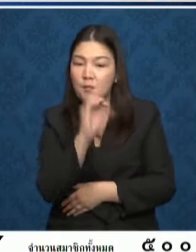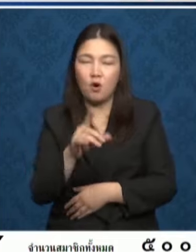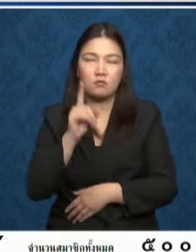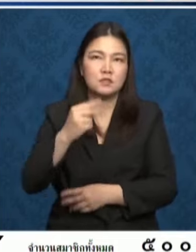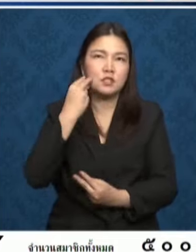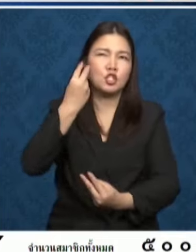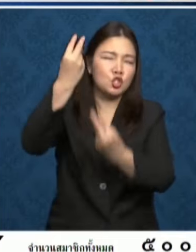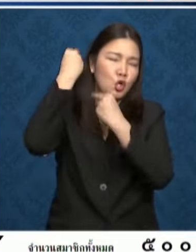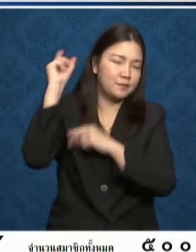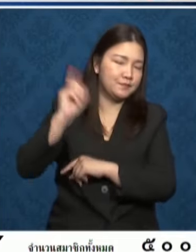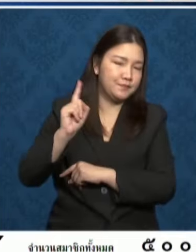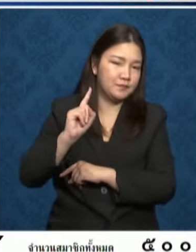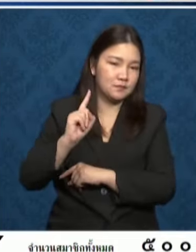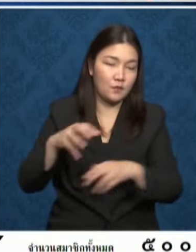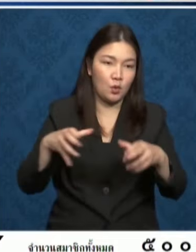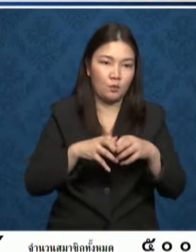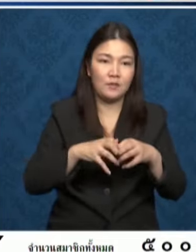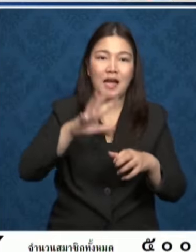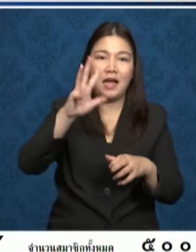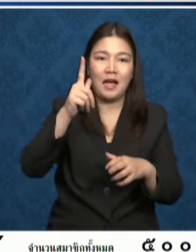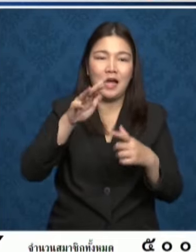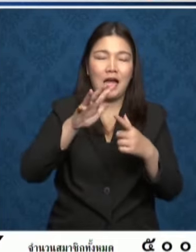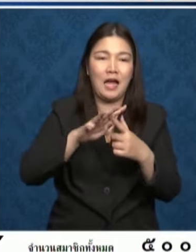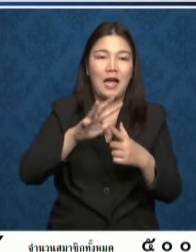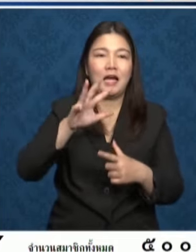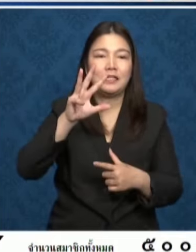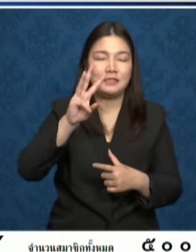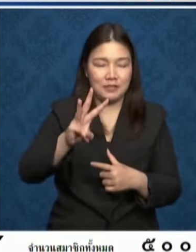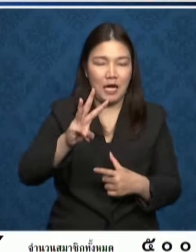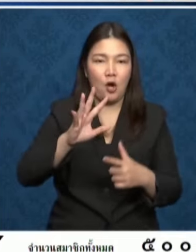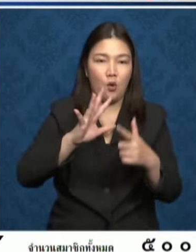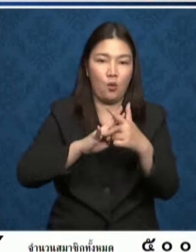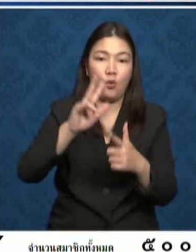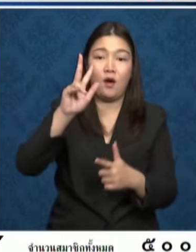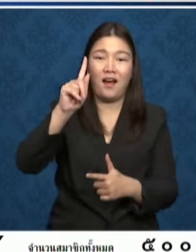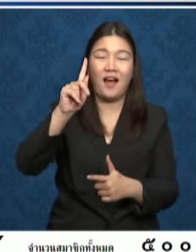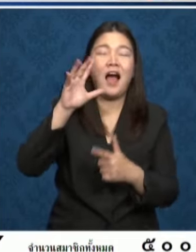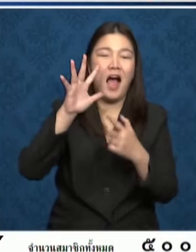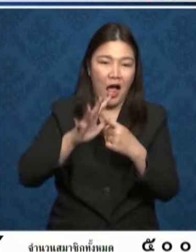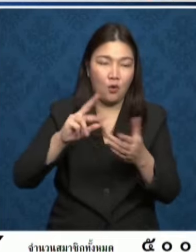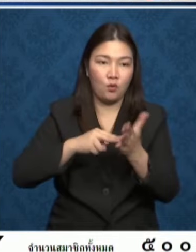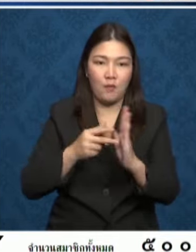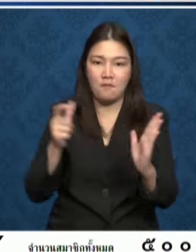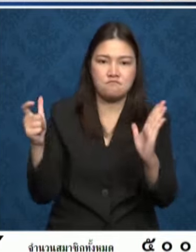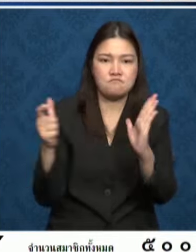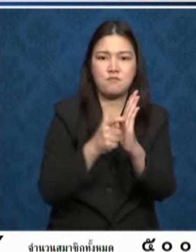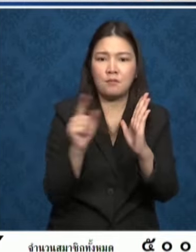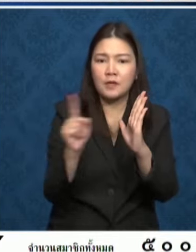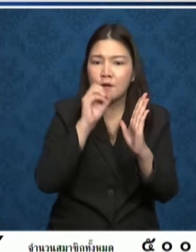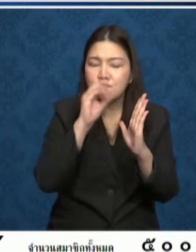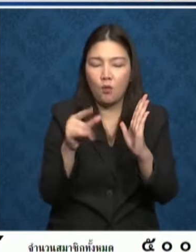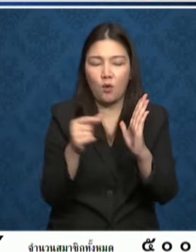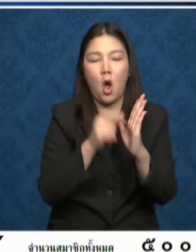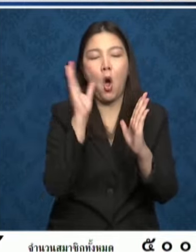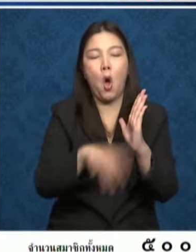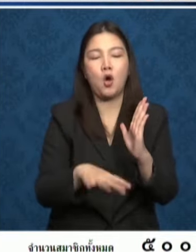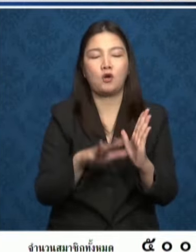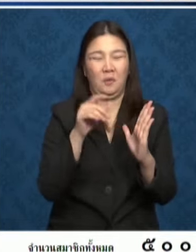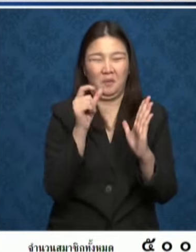อดีตคำว่าชาวเขาทำลายป่าคำว่าชาวเขาค้ายาอยู่ในแบบเรียนของนักเรียนนัก